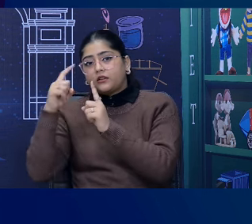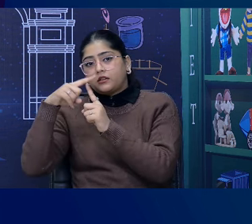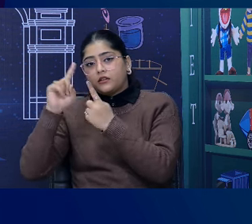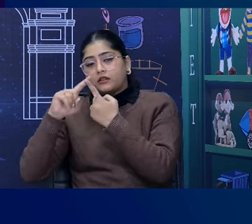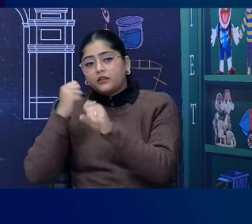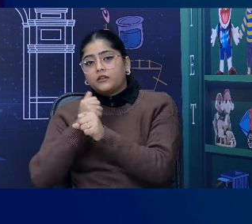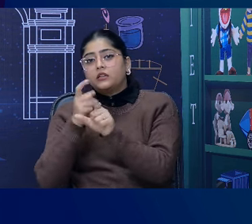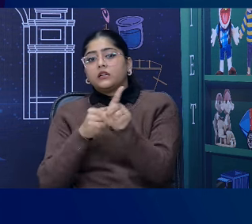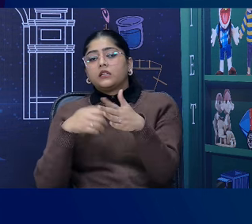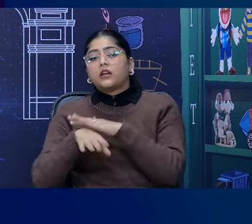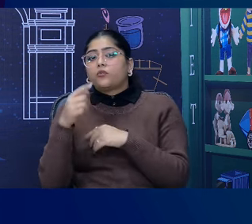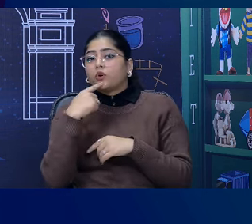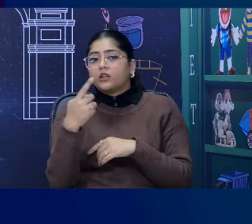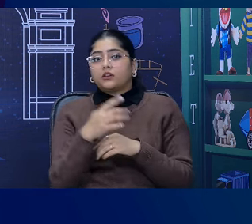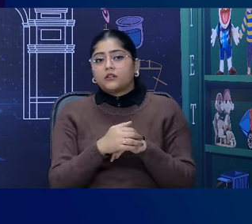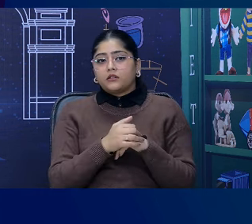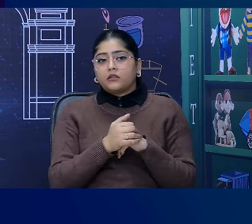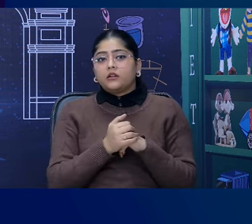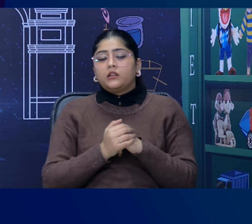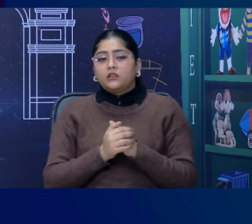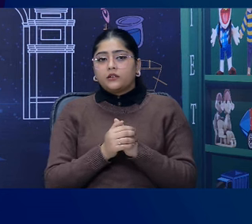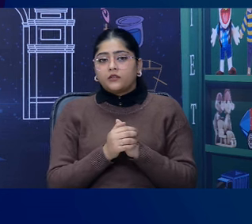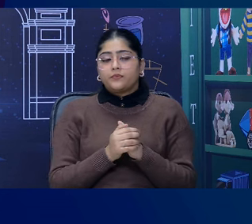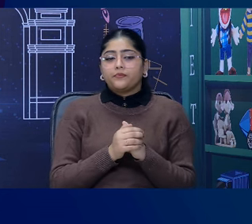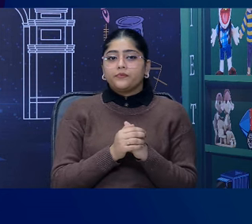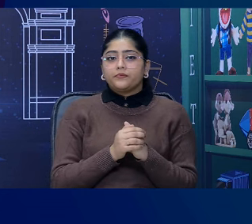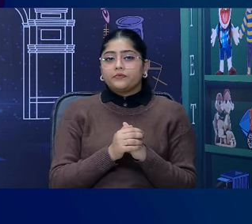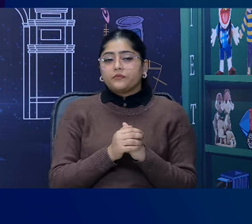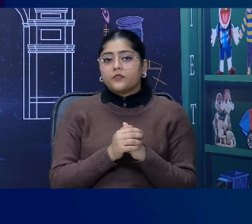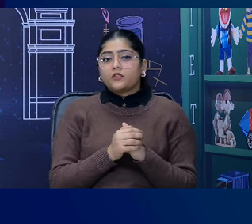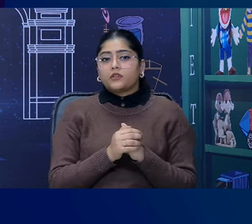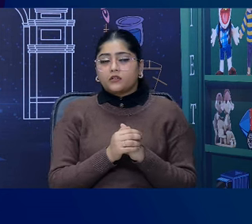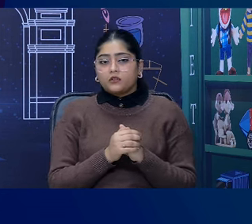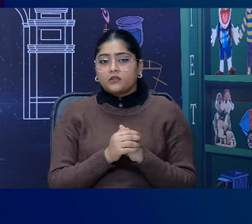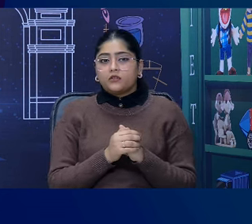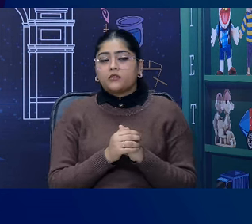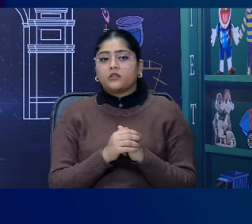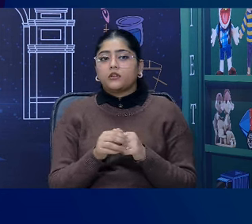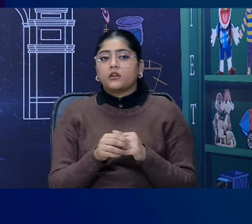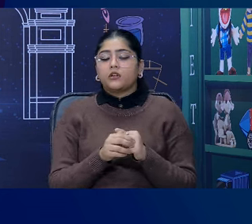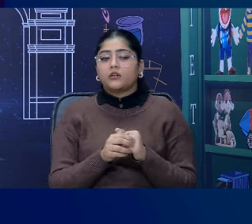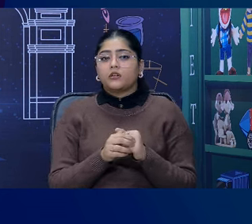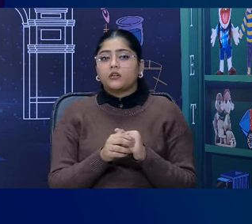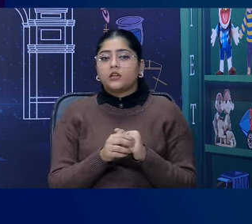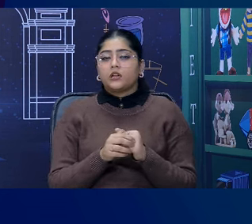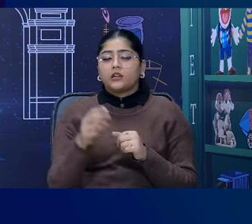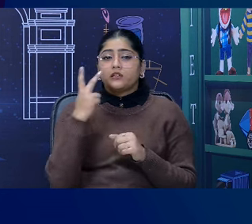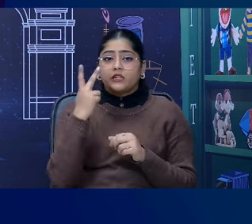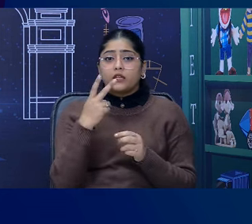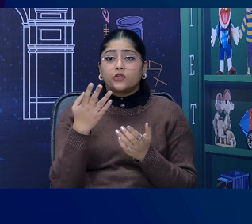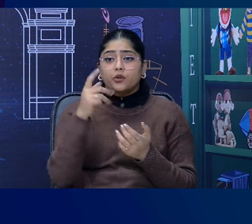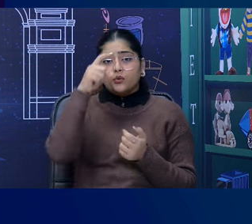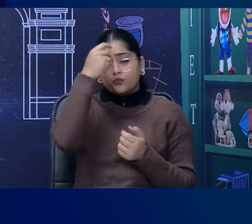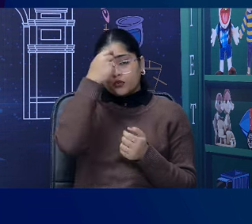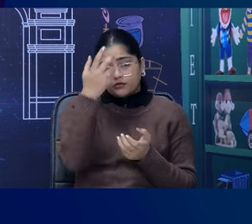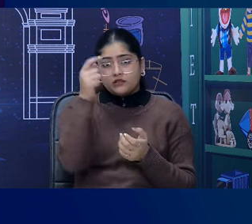देखा जाएगा ये सारा इमोशन ओरिएंटेड स्ट्रेटजी है तीसरा है अवॉइडेंस ओरिएंटेड इसमें हम क्या देखते कि हम जो भी